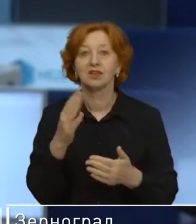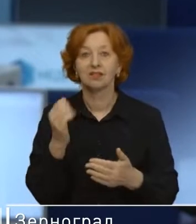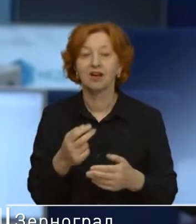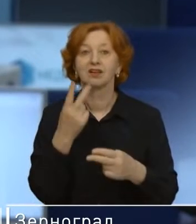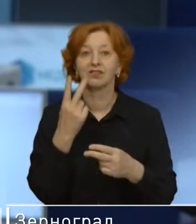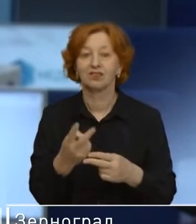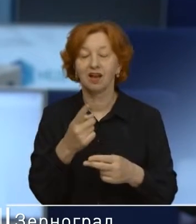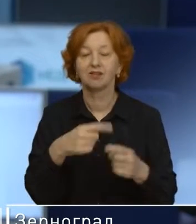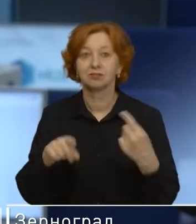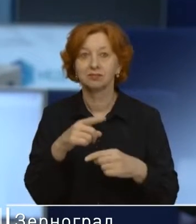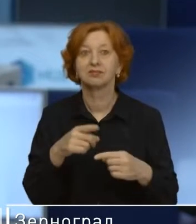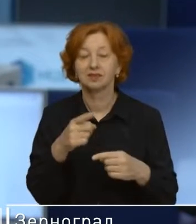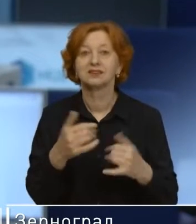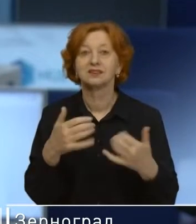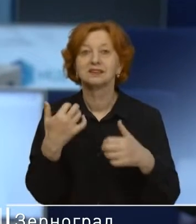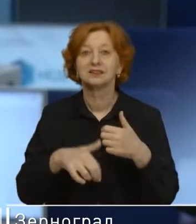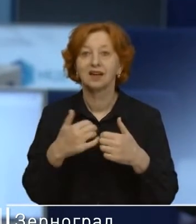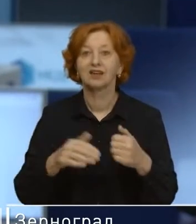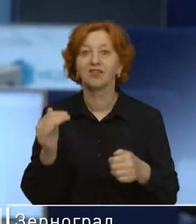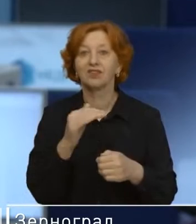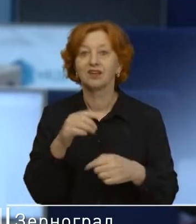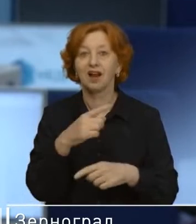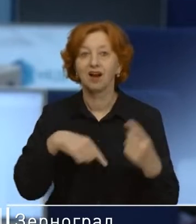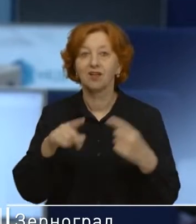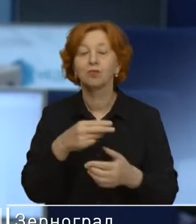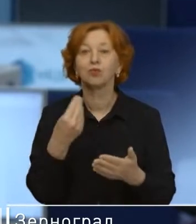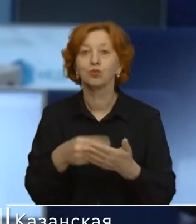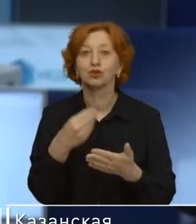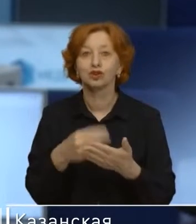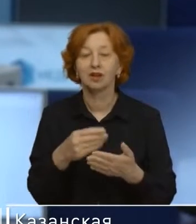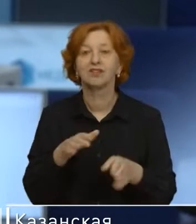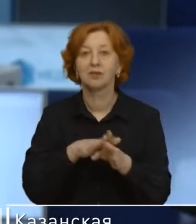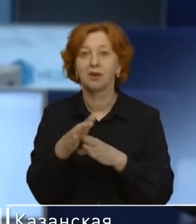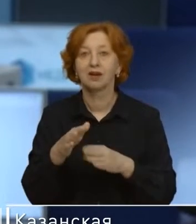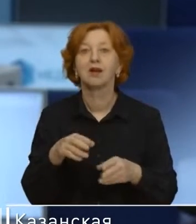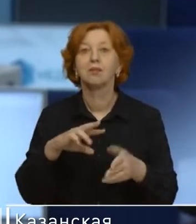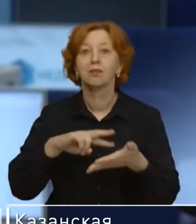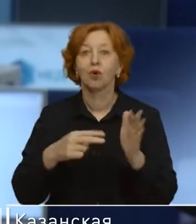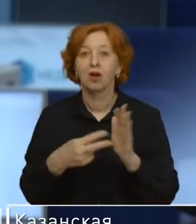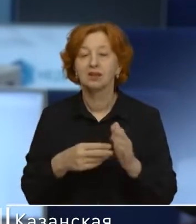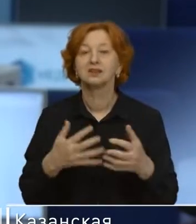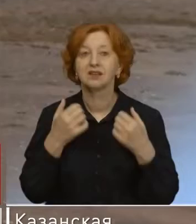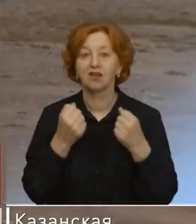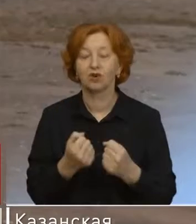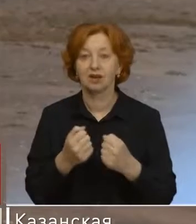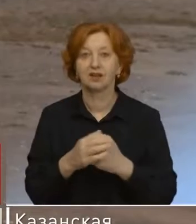Соболя. Их приобрели на средства федерального и регионального бюджетов в рамках реализации нацпроекта